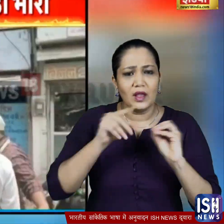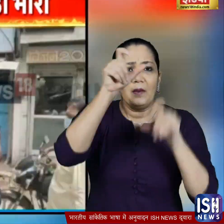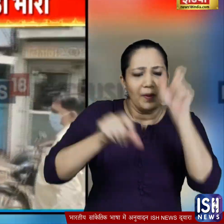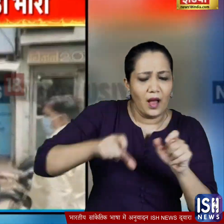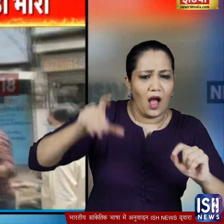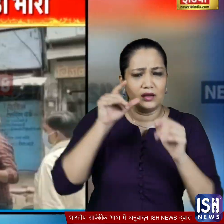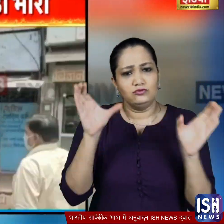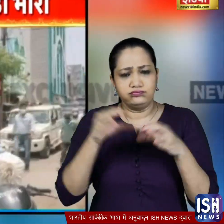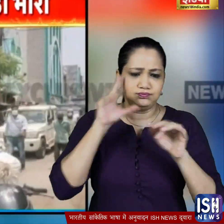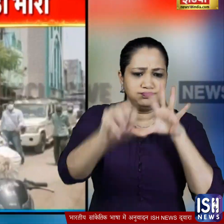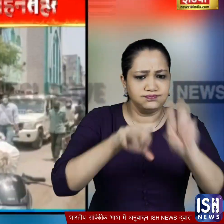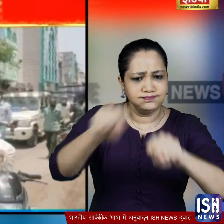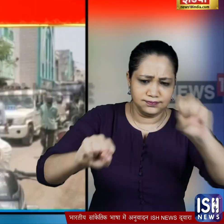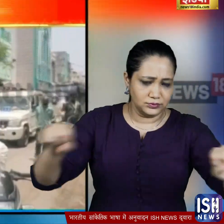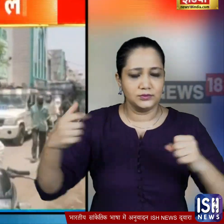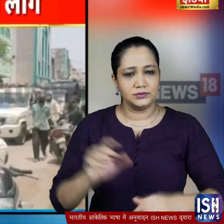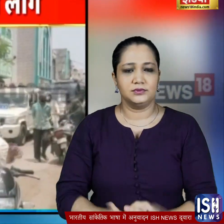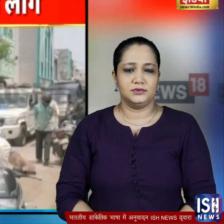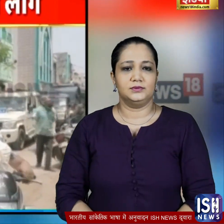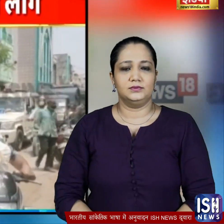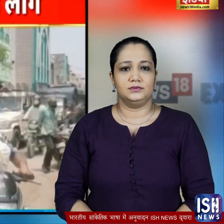लोगों को हिरासत में लेती नजर आई।